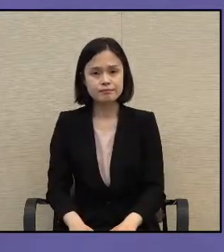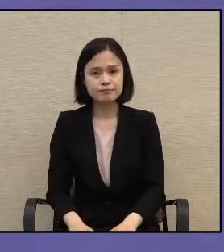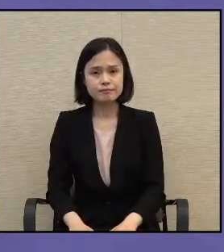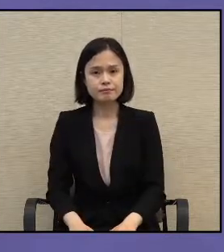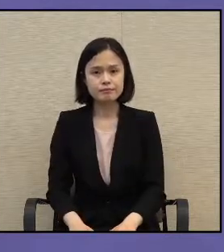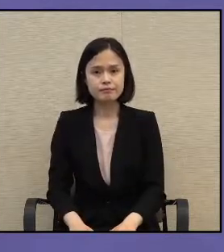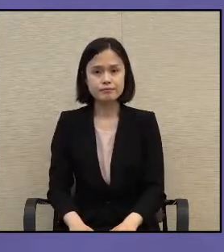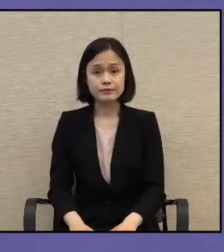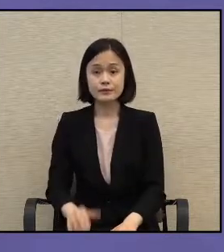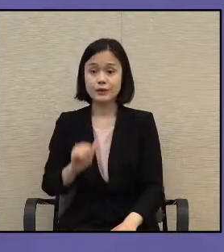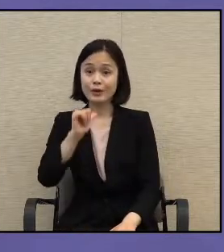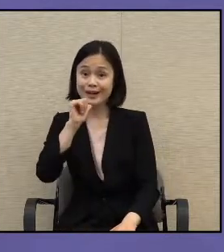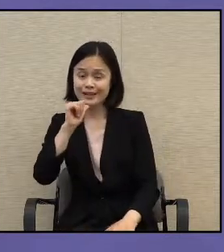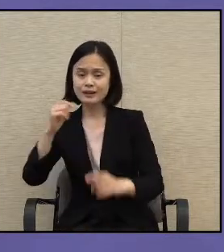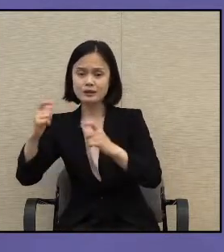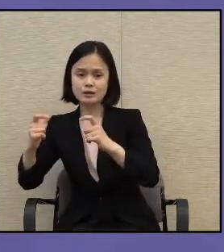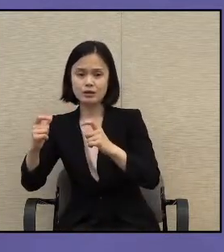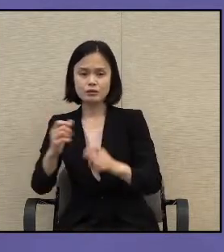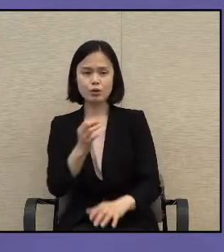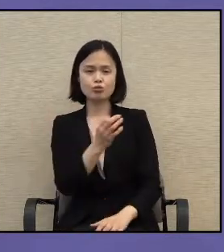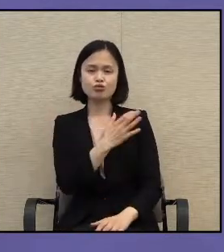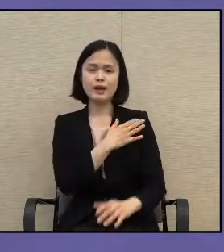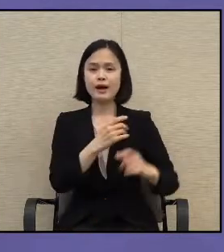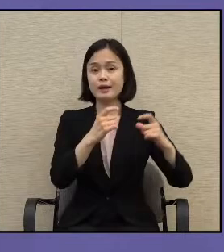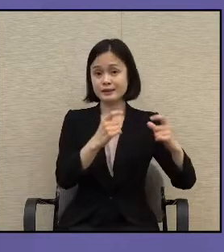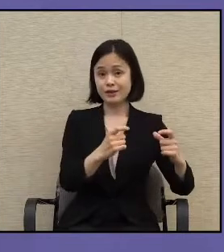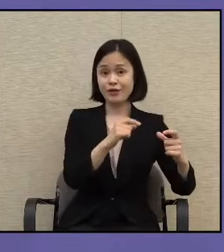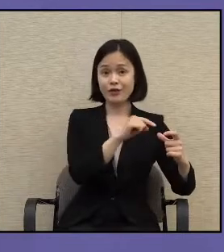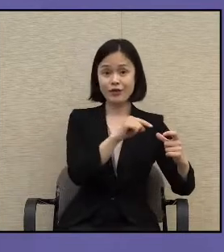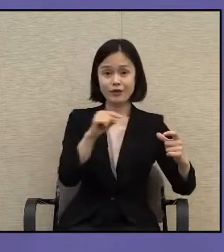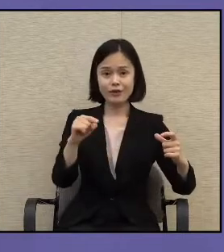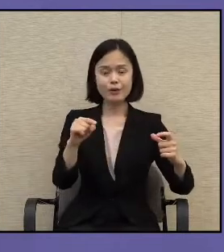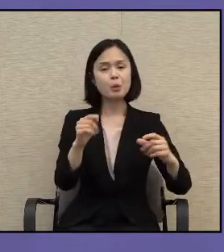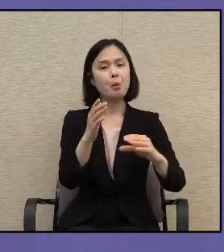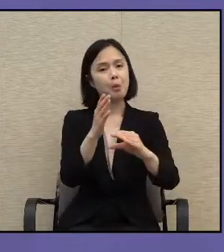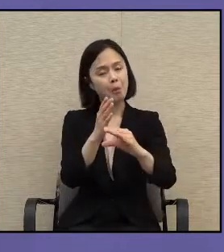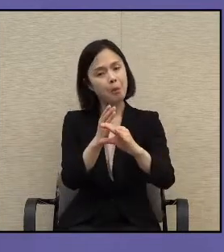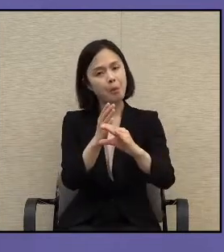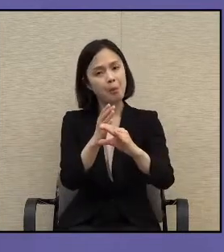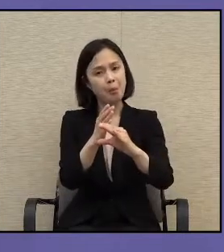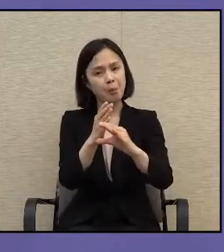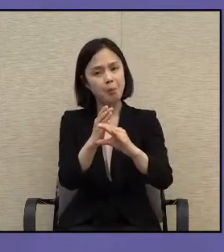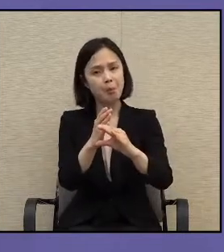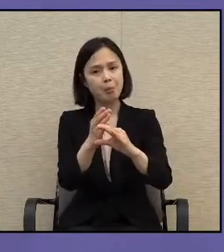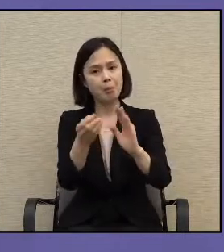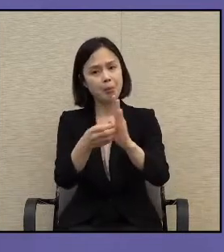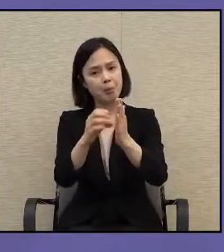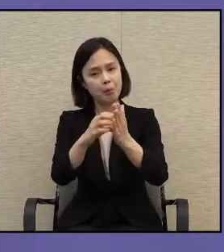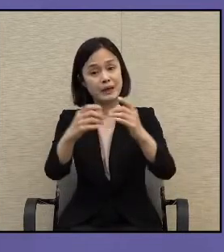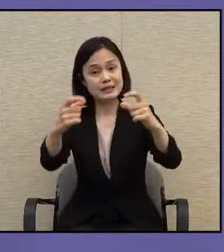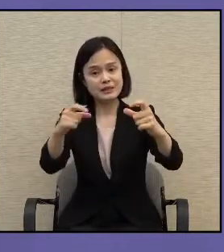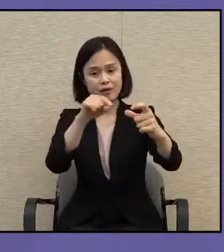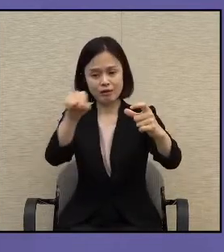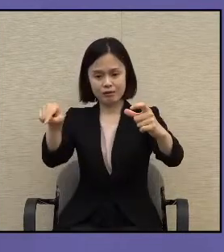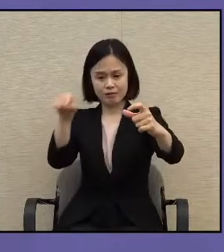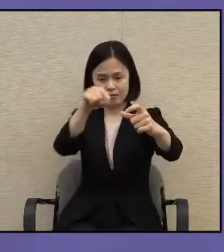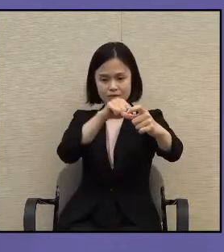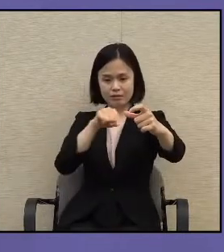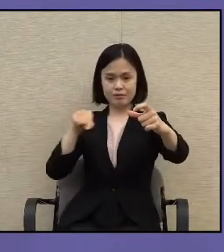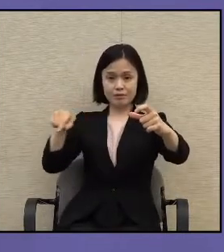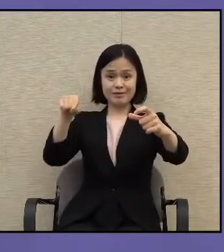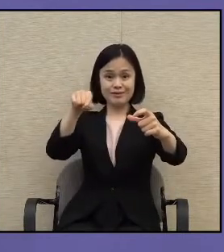부자 지역, 이렇게 가난한 지역이 아닌 지역에서보다 더 강력한 효과들을 갖더라라는 것들을